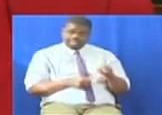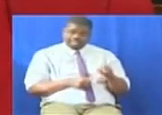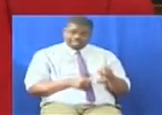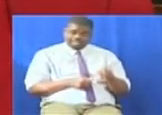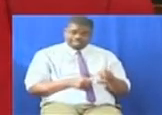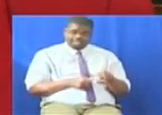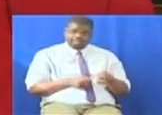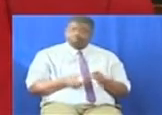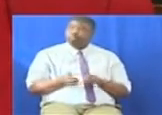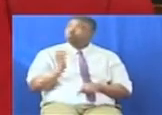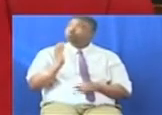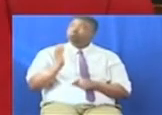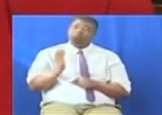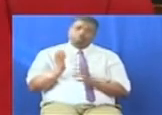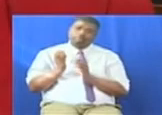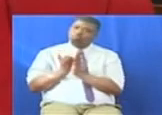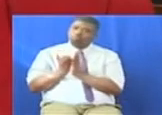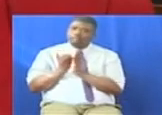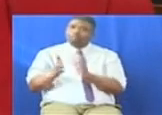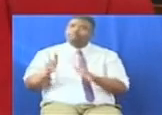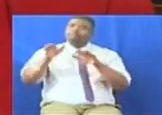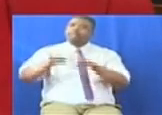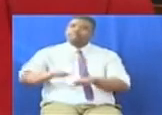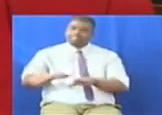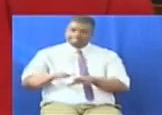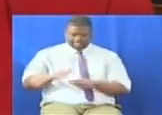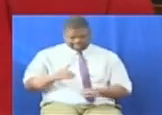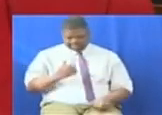namuomba Mungu amjalie sana Rais Magufuli.